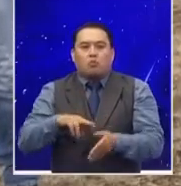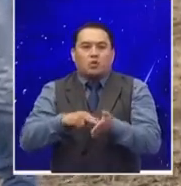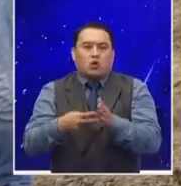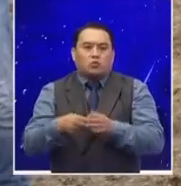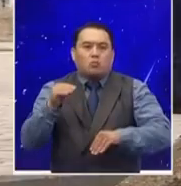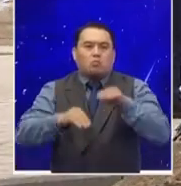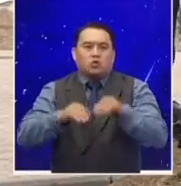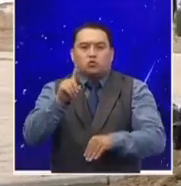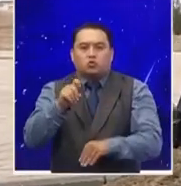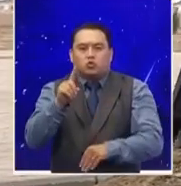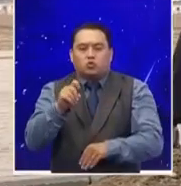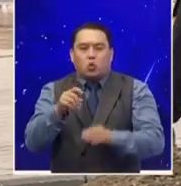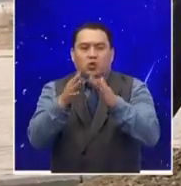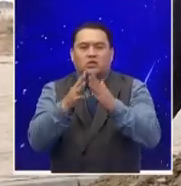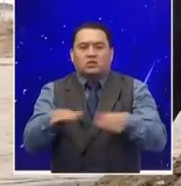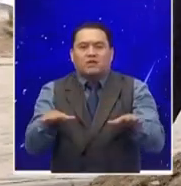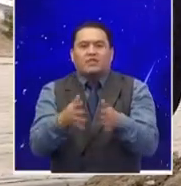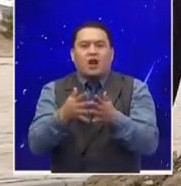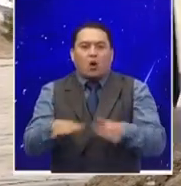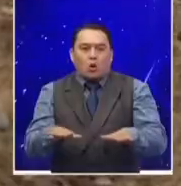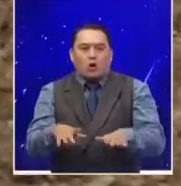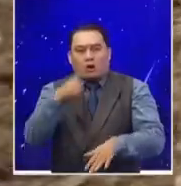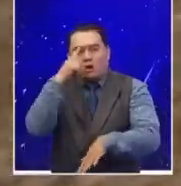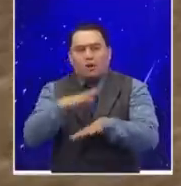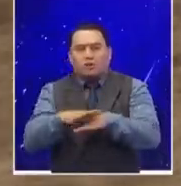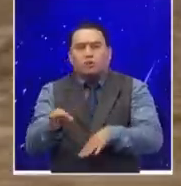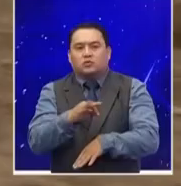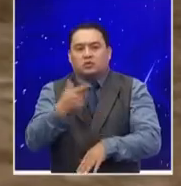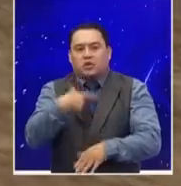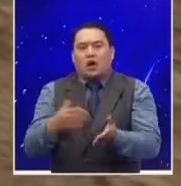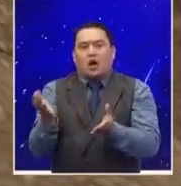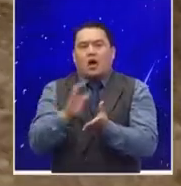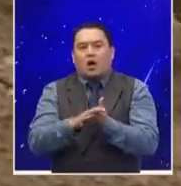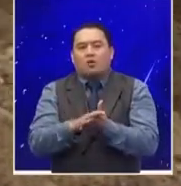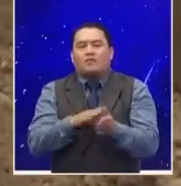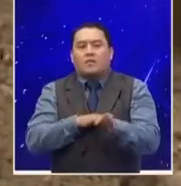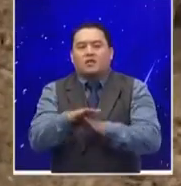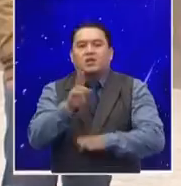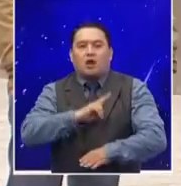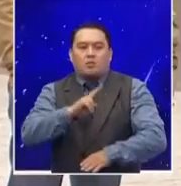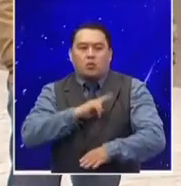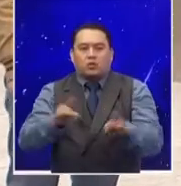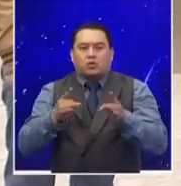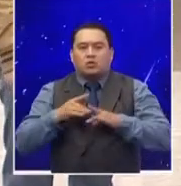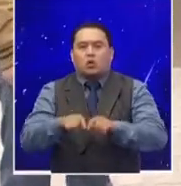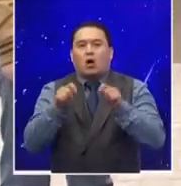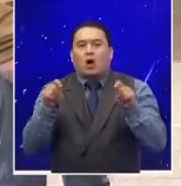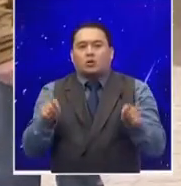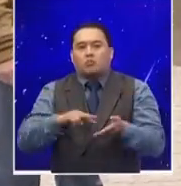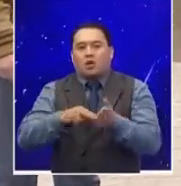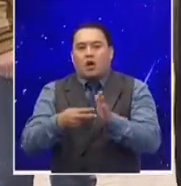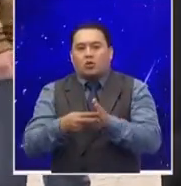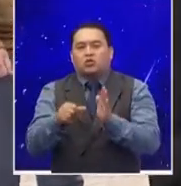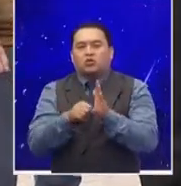планируется посадить 100 саженцев ели. Одну из них посадил Амандык Баталов, ознакомившись с ходом выполняемых работ. Торжественное открытие памятника